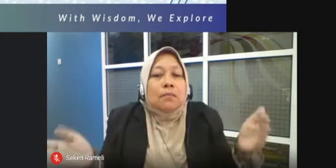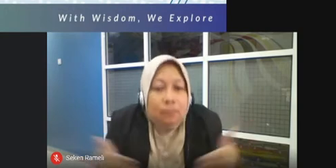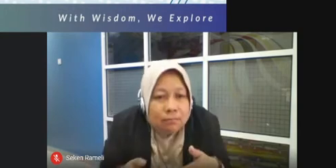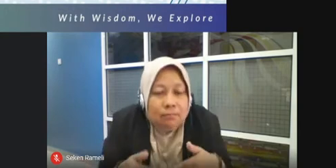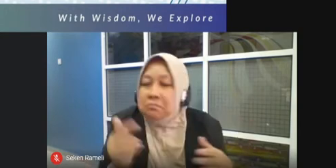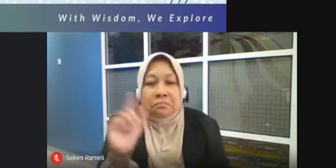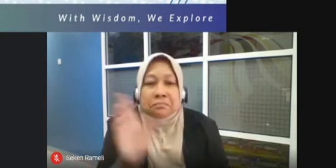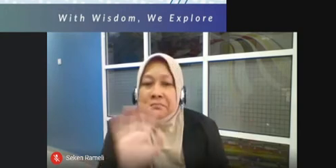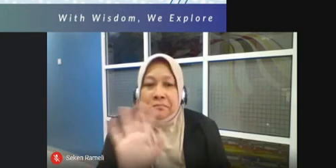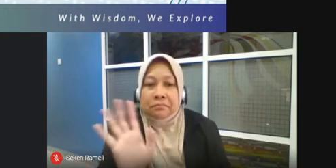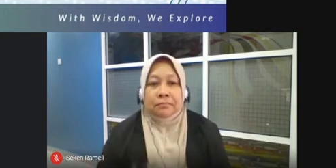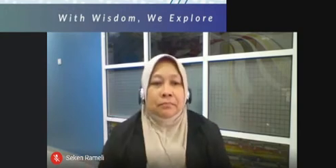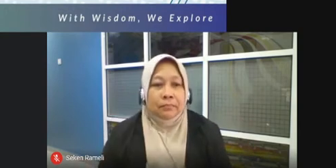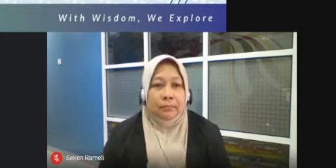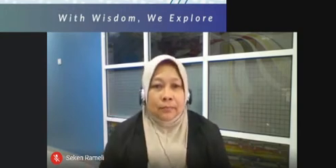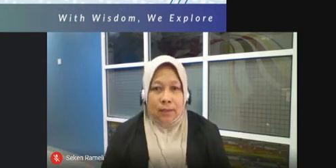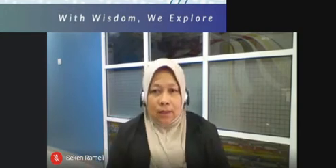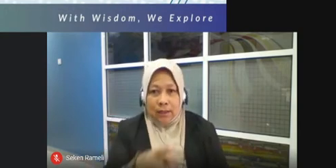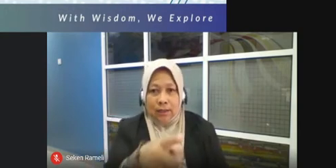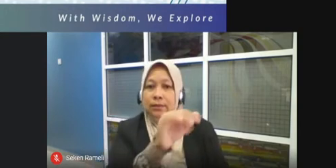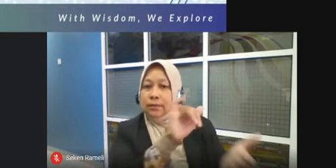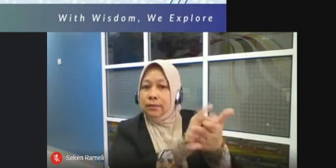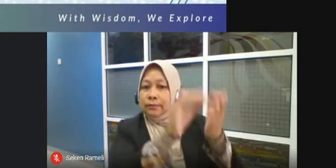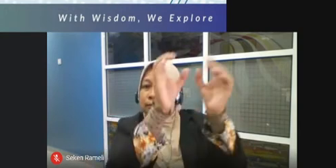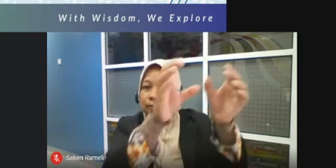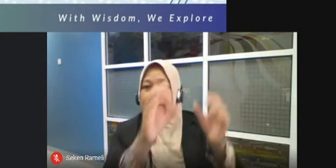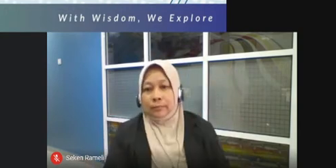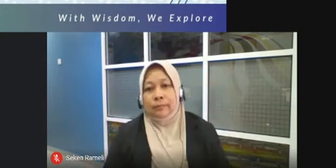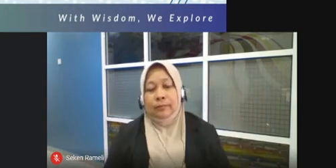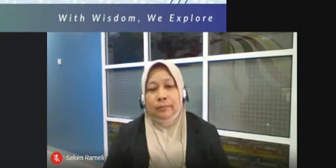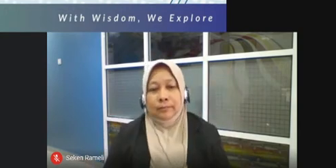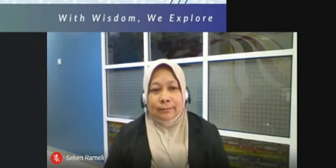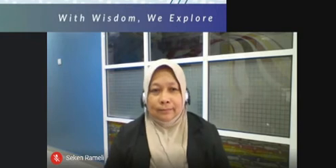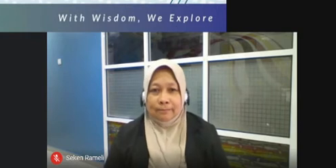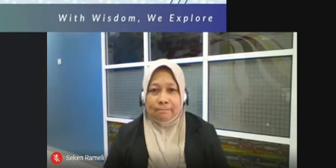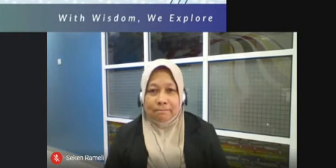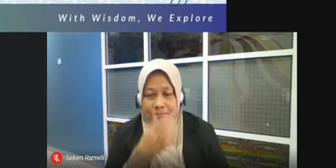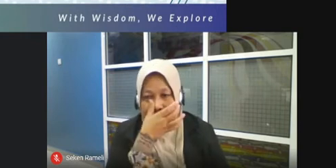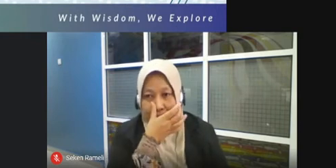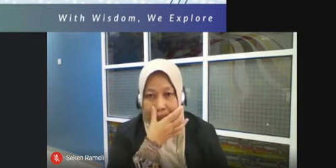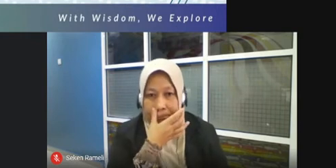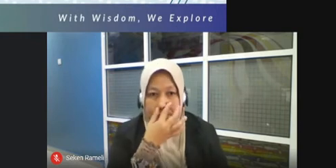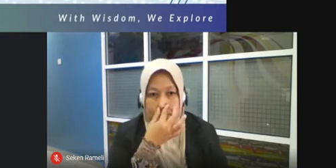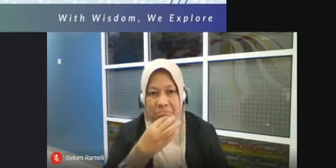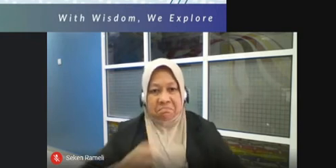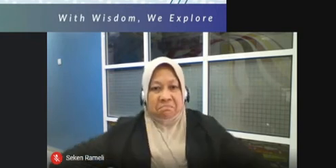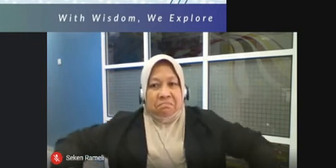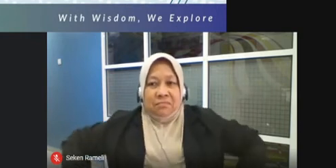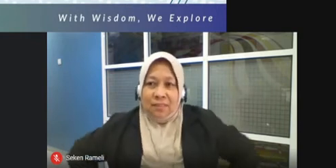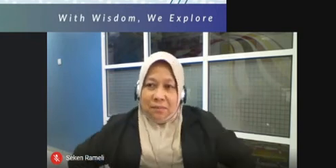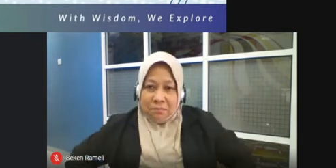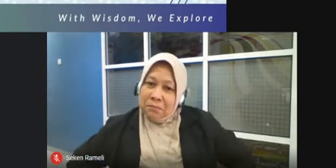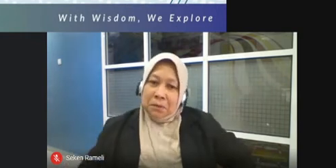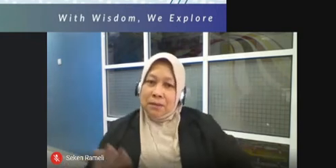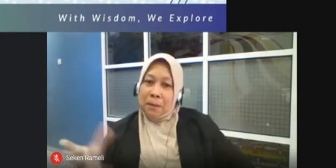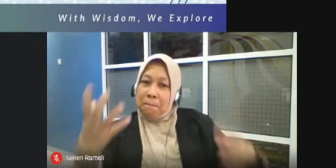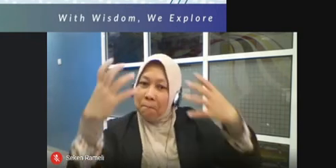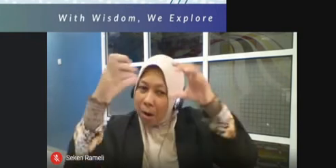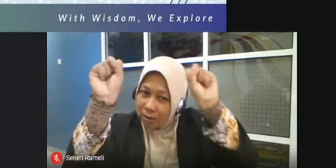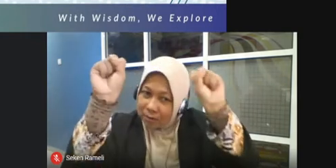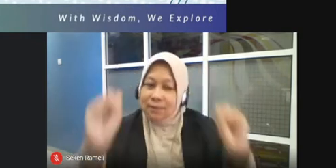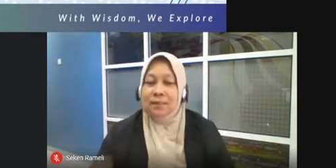Dia tak boleh membongkok. Okay, ni gaya dia. Ha, ni gaya bahasa yang dominan, okay. Cekak pinggang, eh, macam bos-bos,